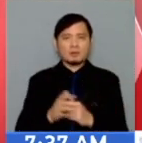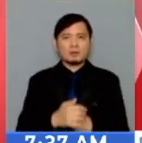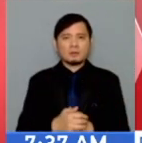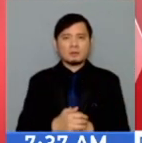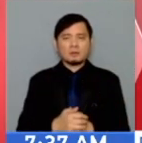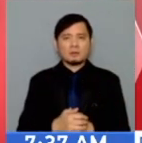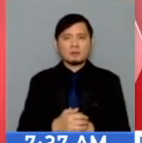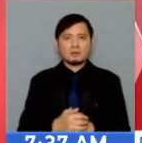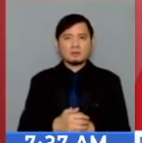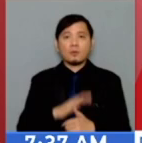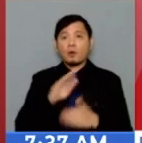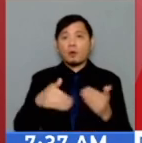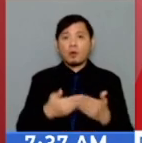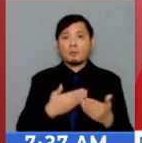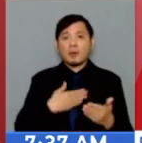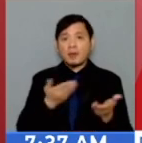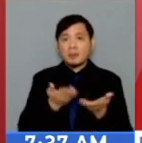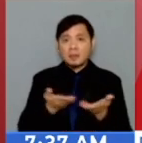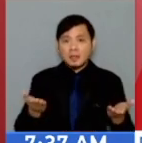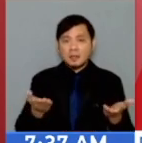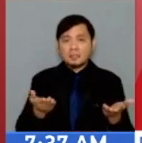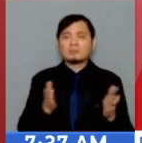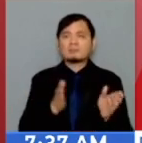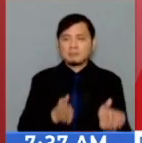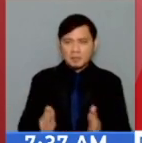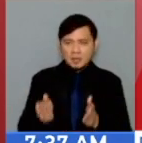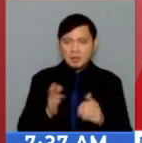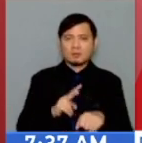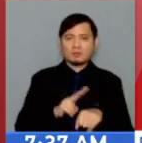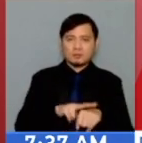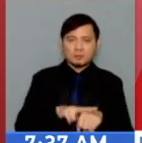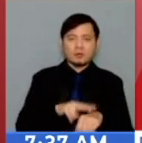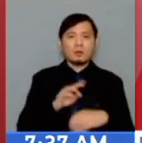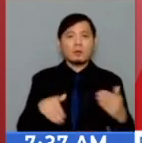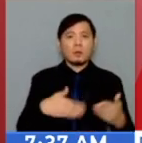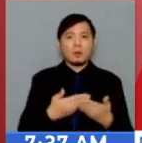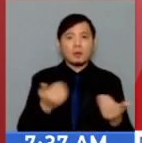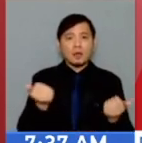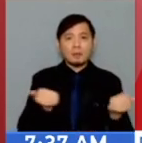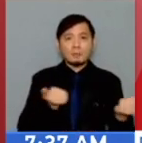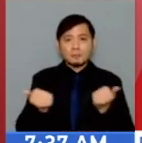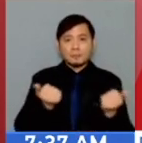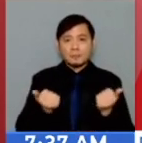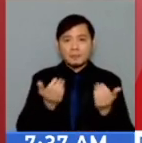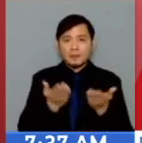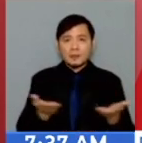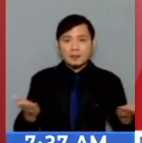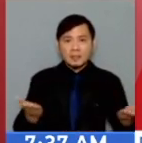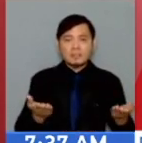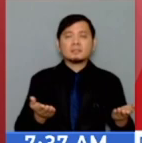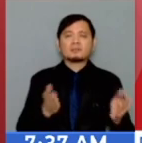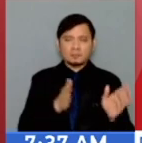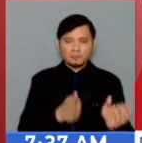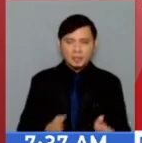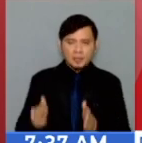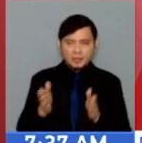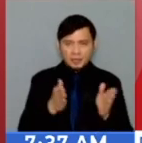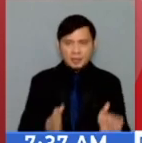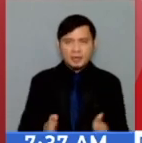ko, lahat ng administrative matters ko, yung mga kailangan